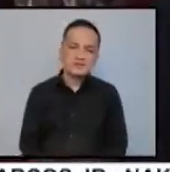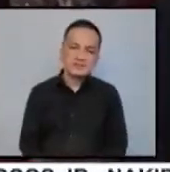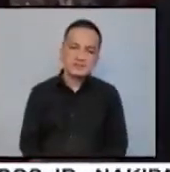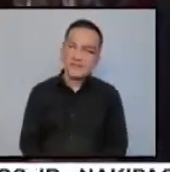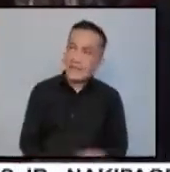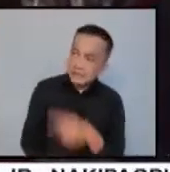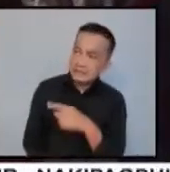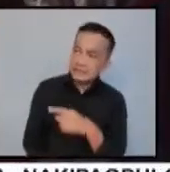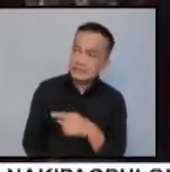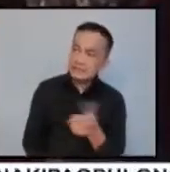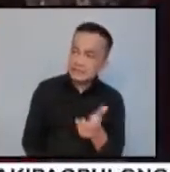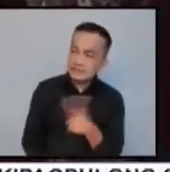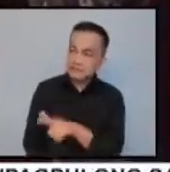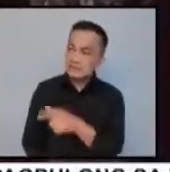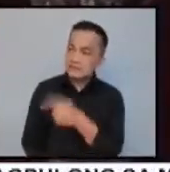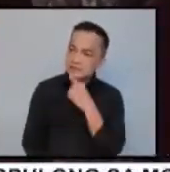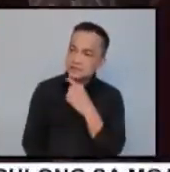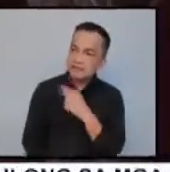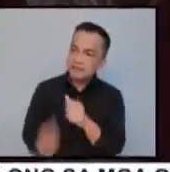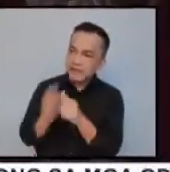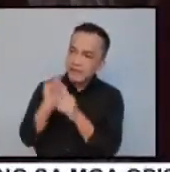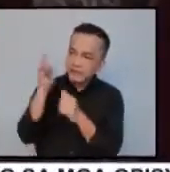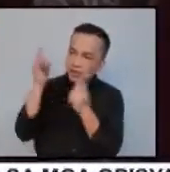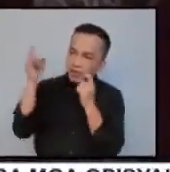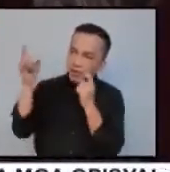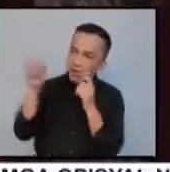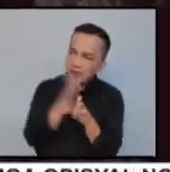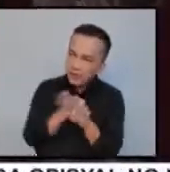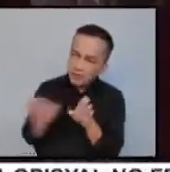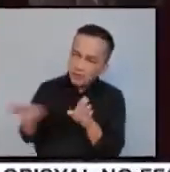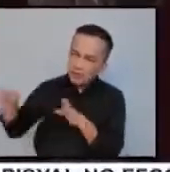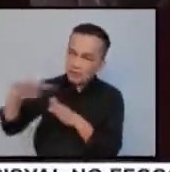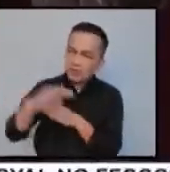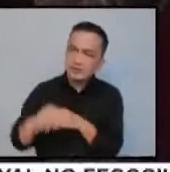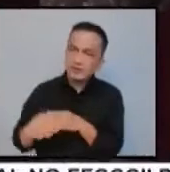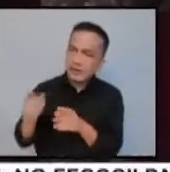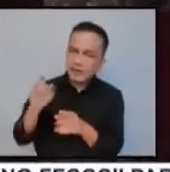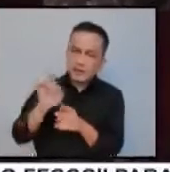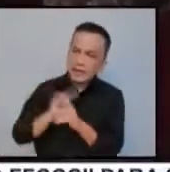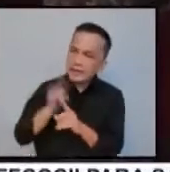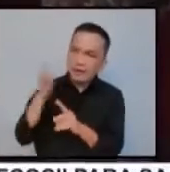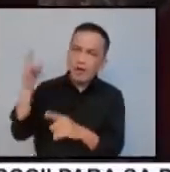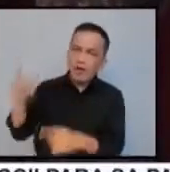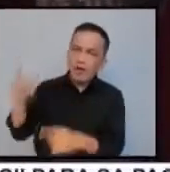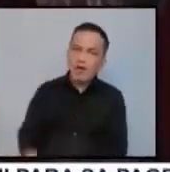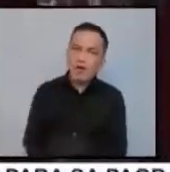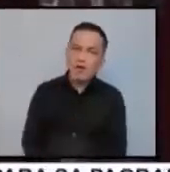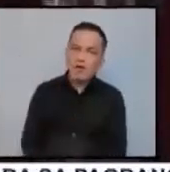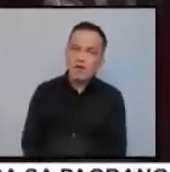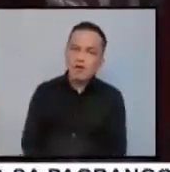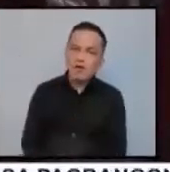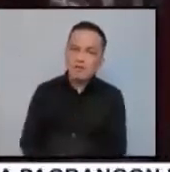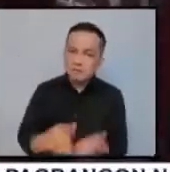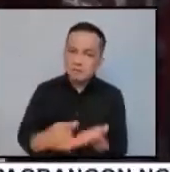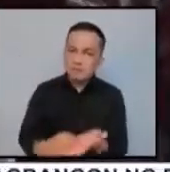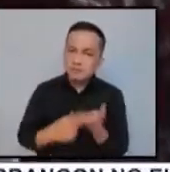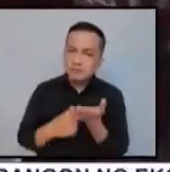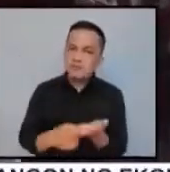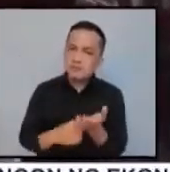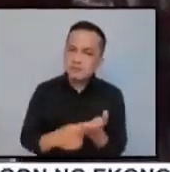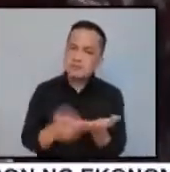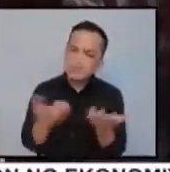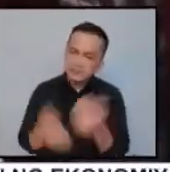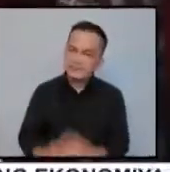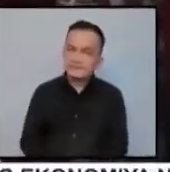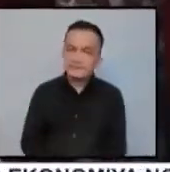Pag ganun po eh napakalayo po ng ikot eh. Sobrang layo eh. Marami pinag-uusapan na nga po sa tanayan ng ganyan.